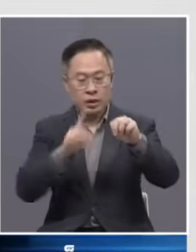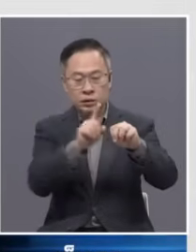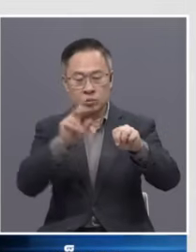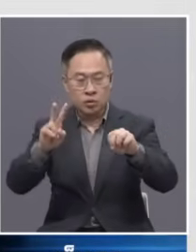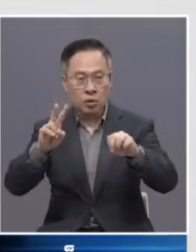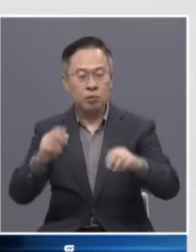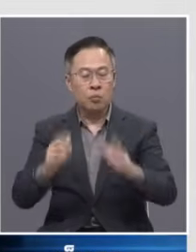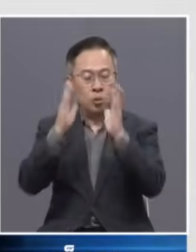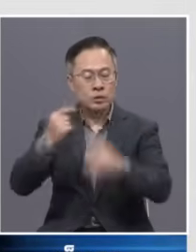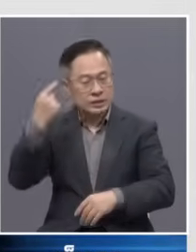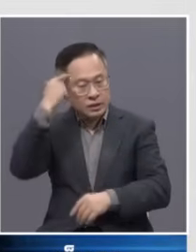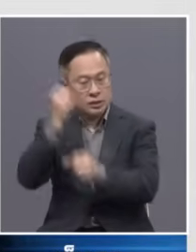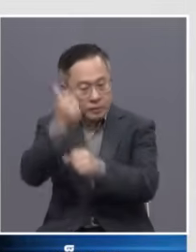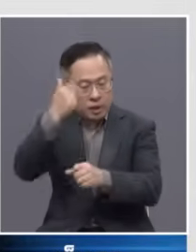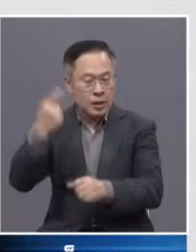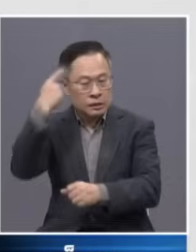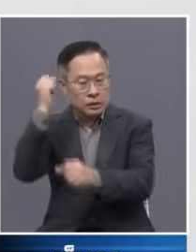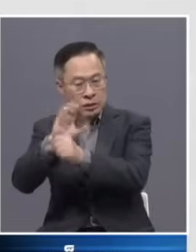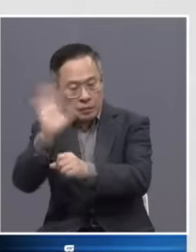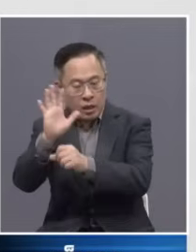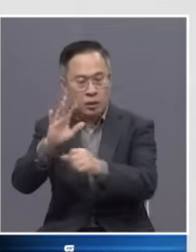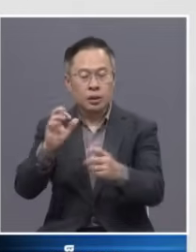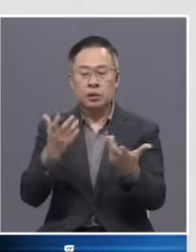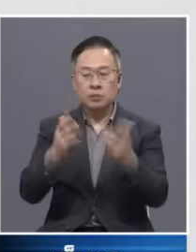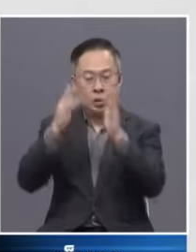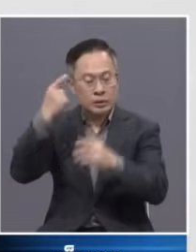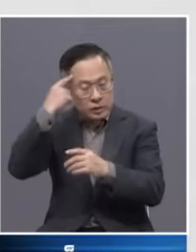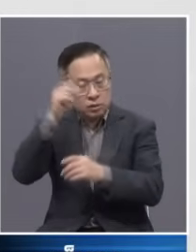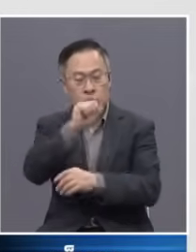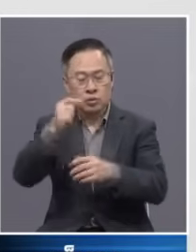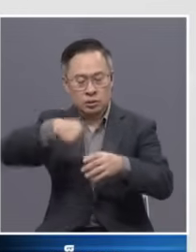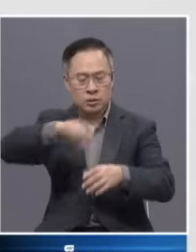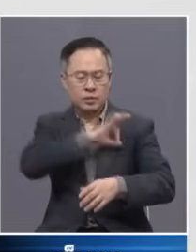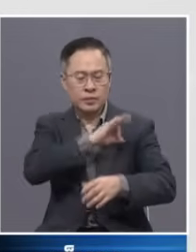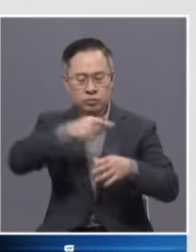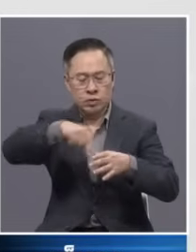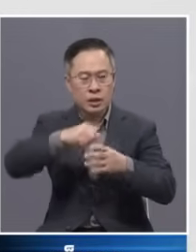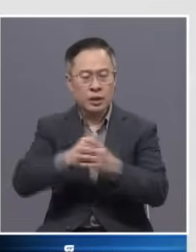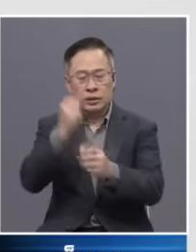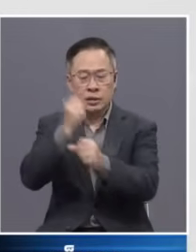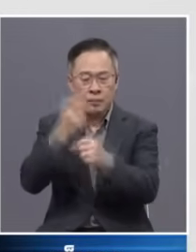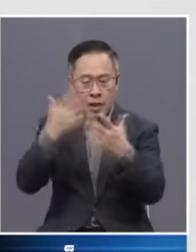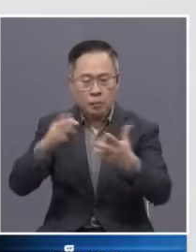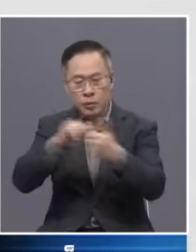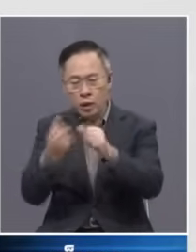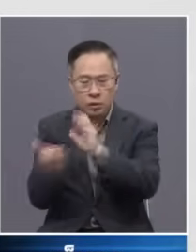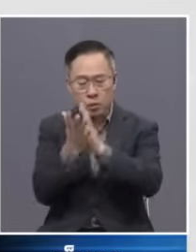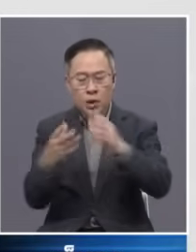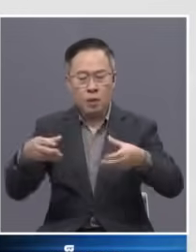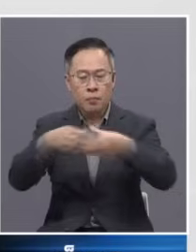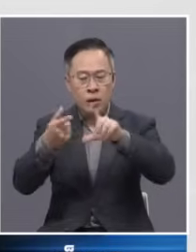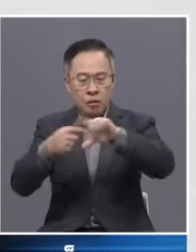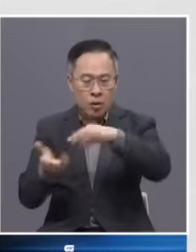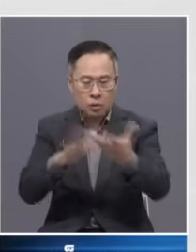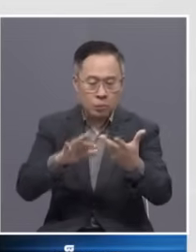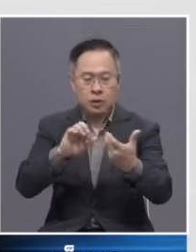ได้บางคนเห็นว่าทำไม่ได้บางคนก็อาจจะมองว่าทำไปเดี๋ยวก็ซวยอีกแค่นี้ยังไม่พออีกหรืออาจจะเป็นชนวนทำให้พรรคก้าวไก